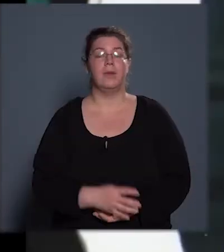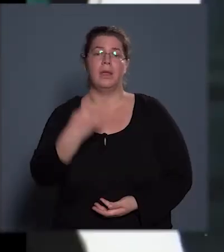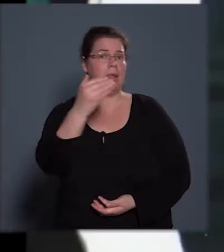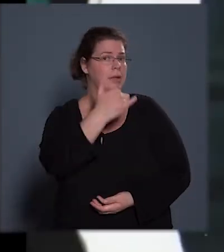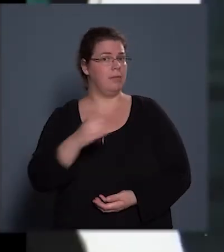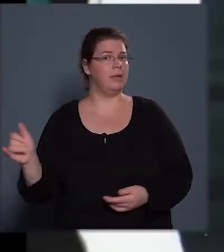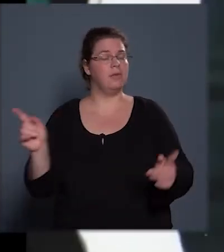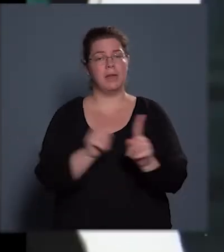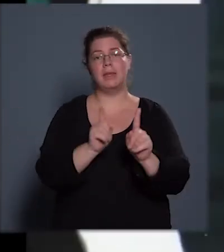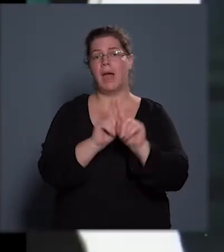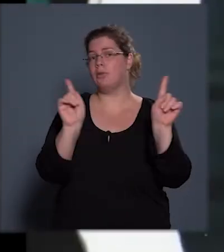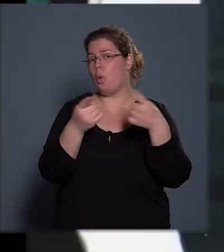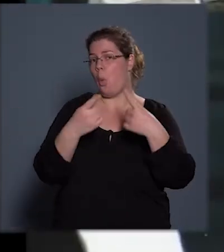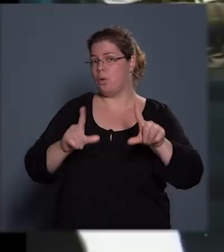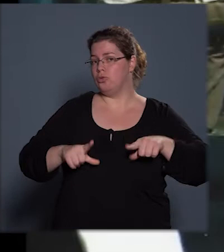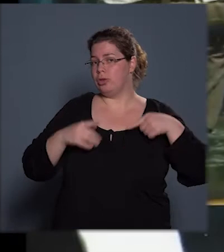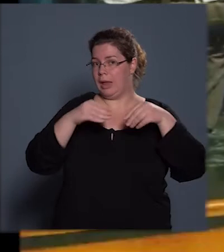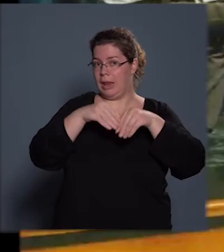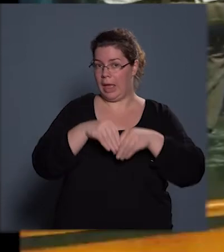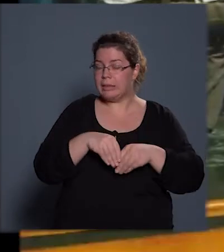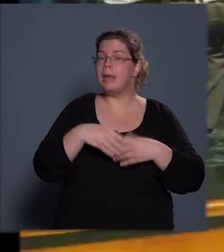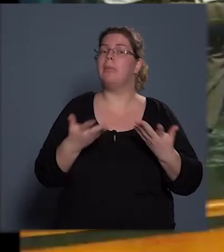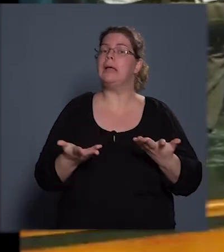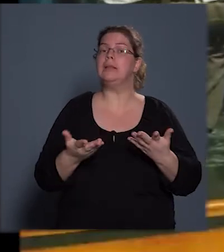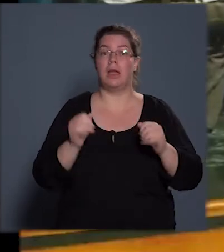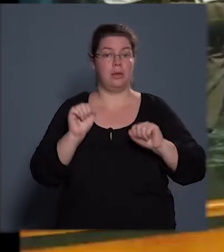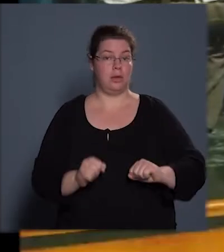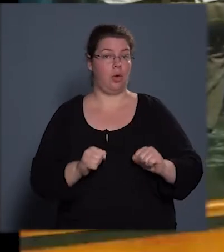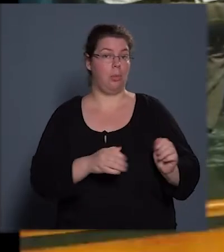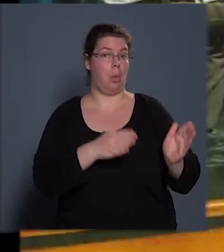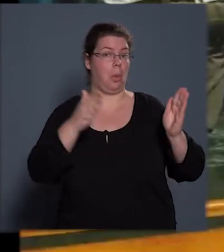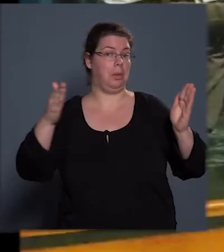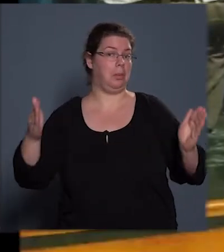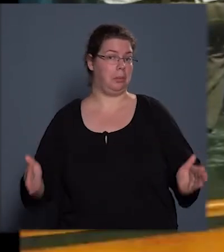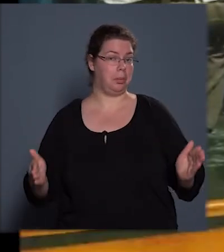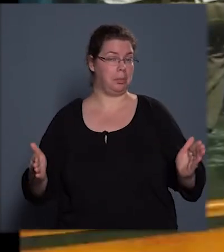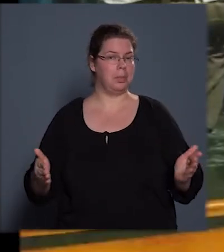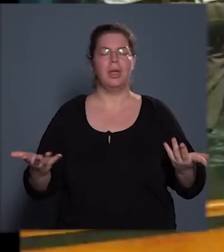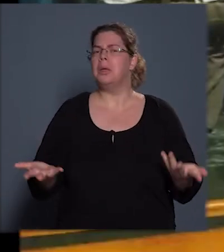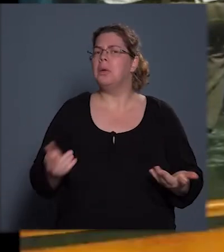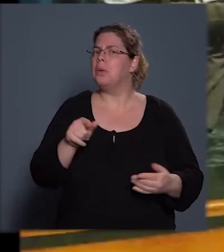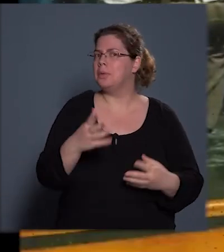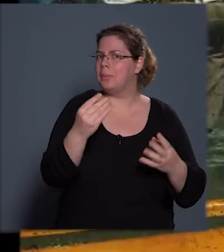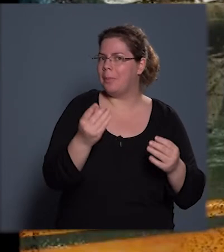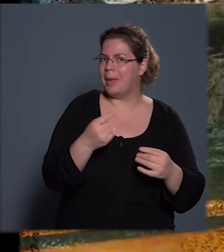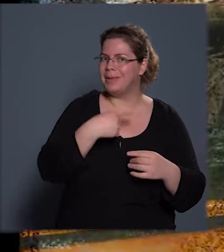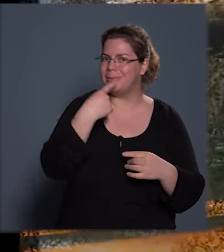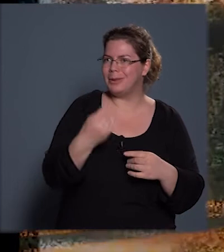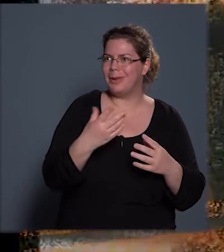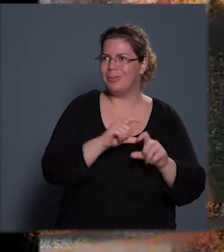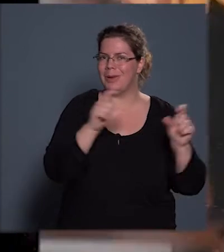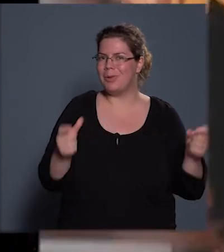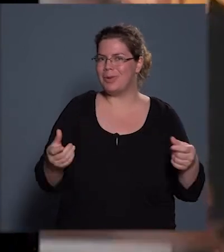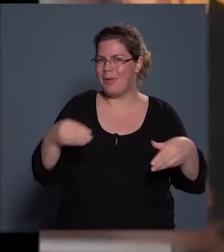40 év egy ilyen kórus életében igen komoly periódus. Ön mennyit mondhat magáénak ebből a 40